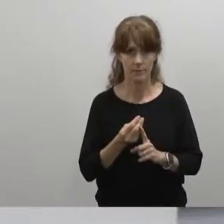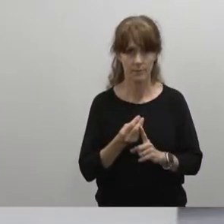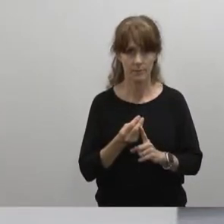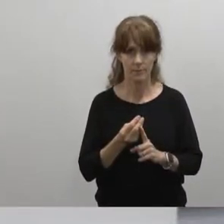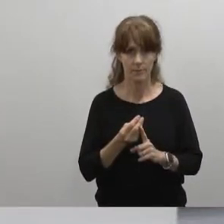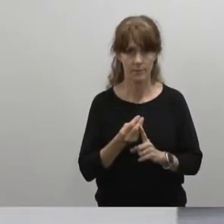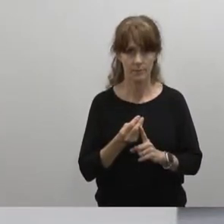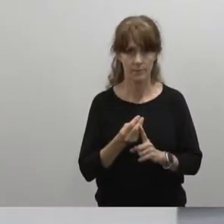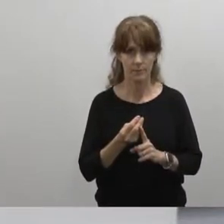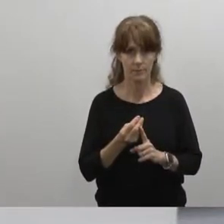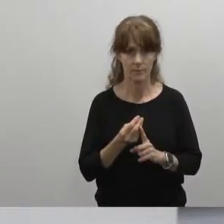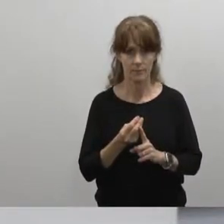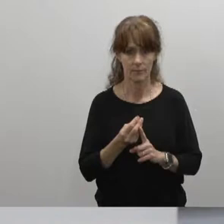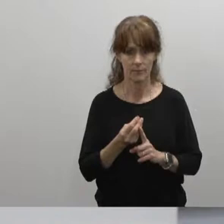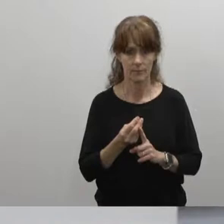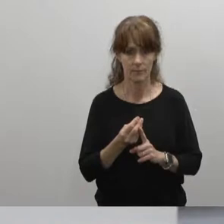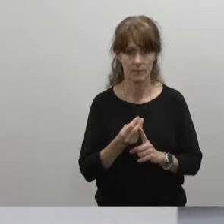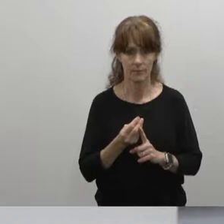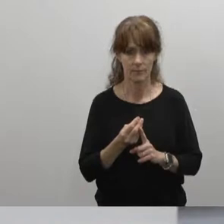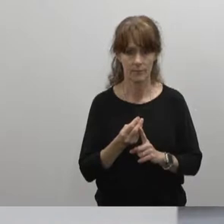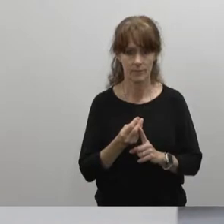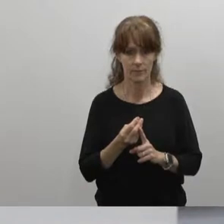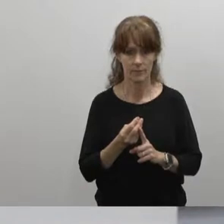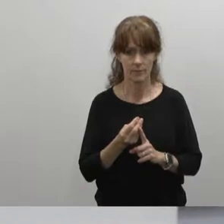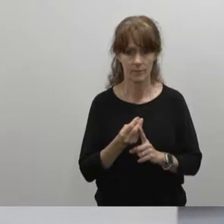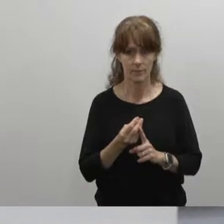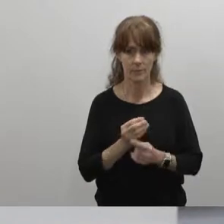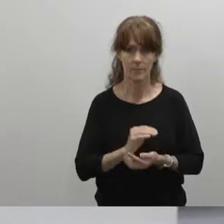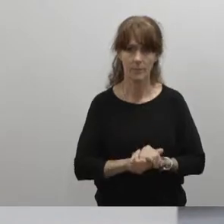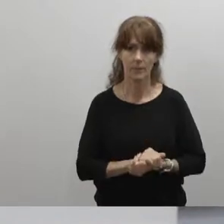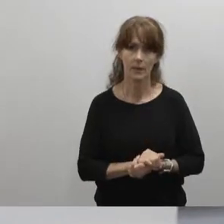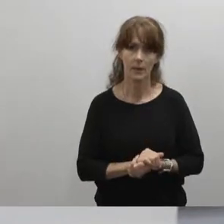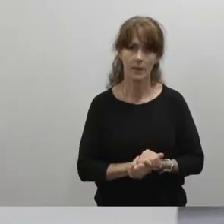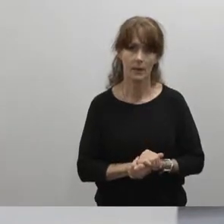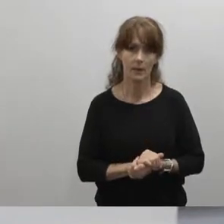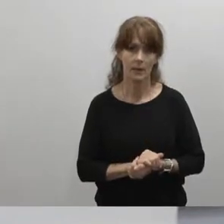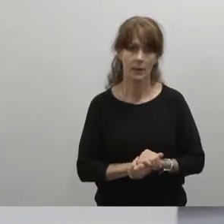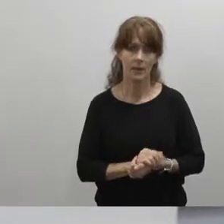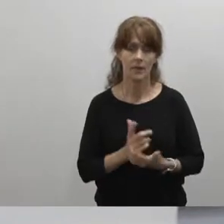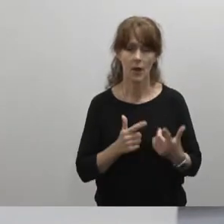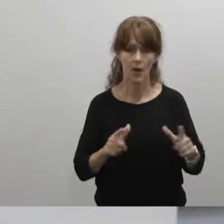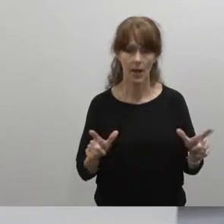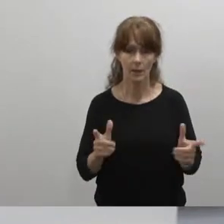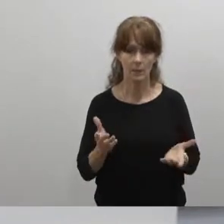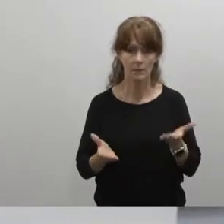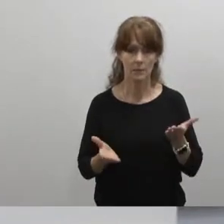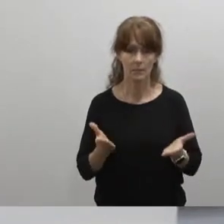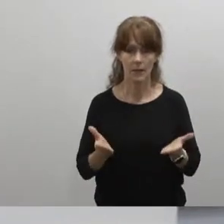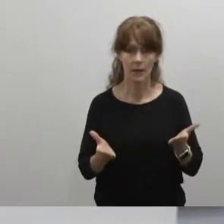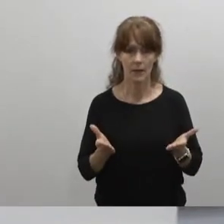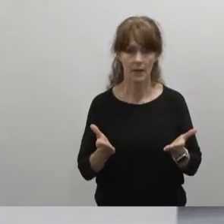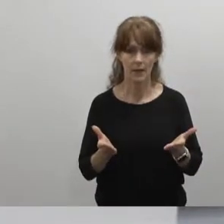xa công dân có bắt đầu làm lại tình lưu và bắt thua phía xa